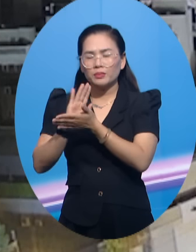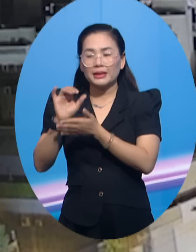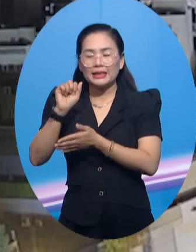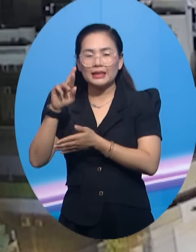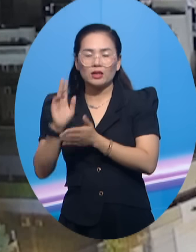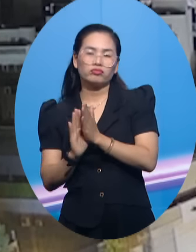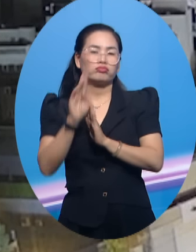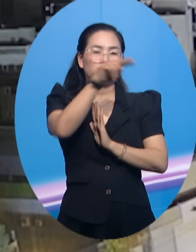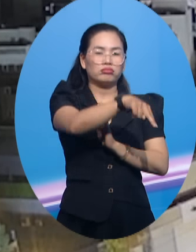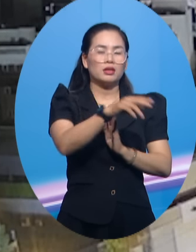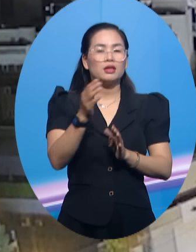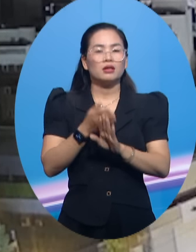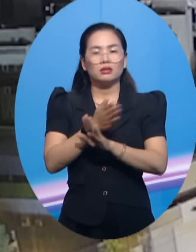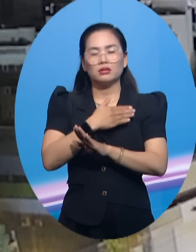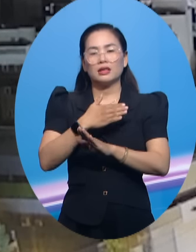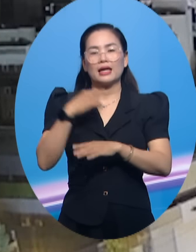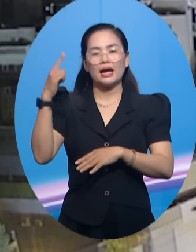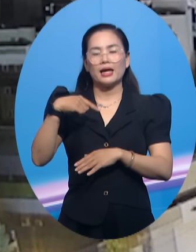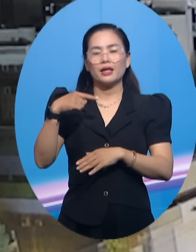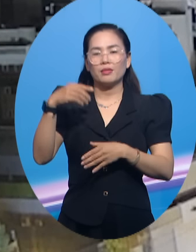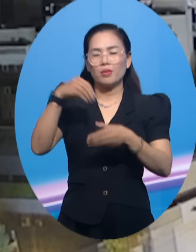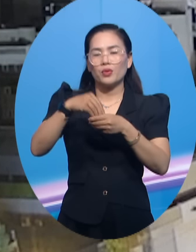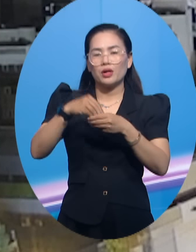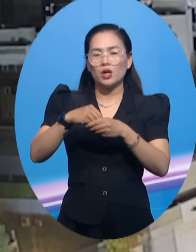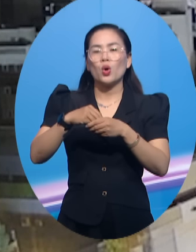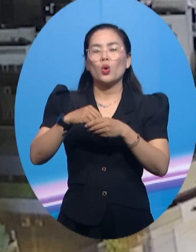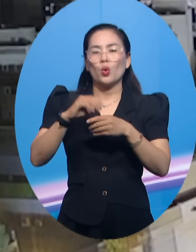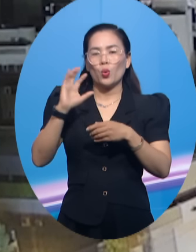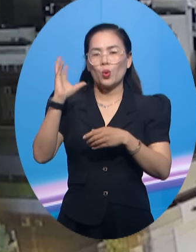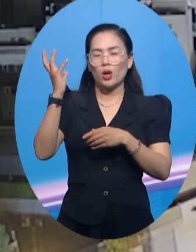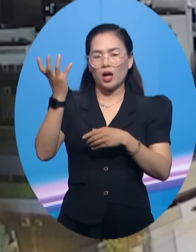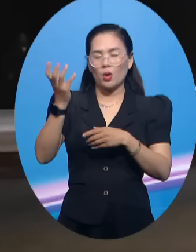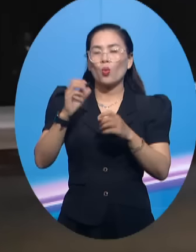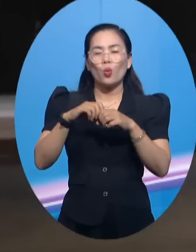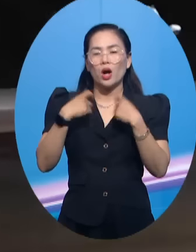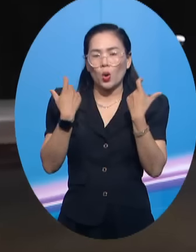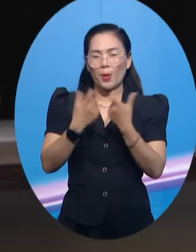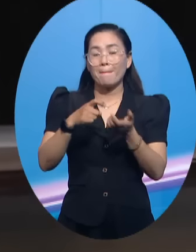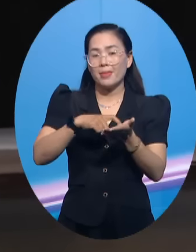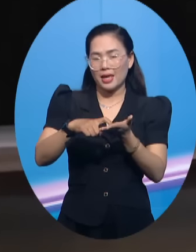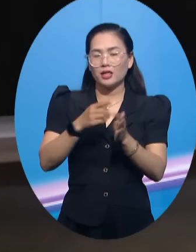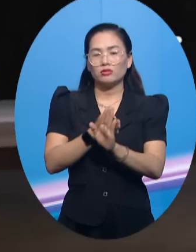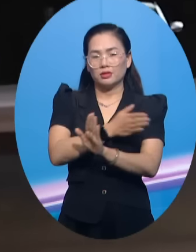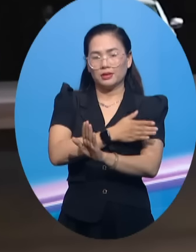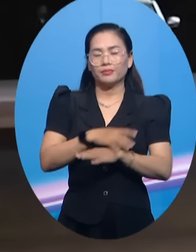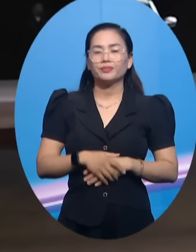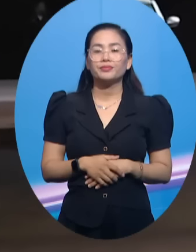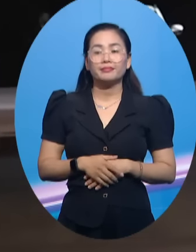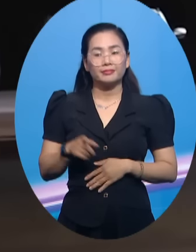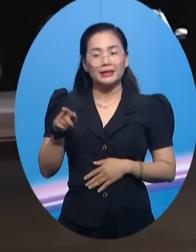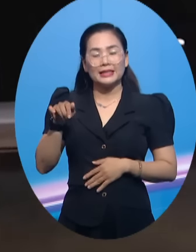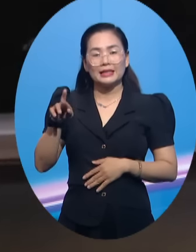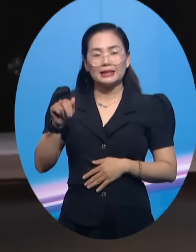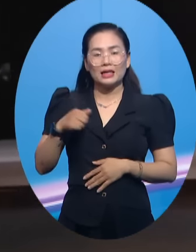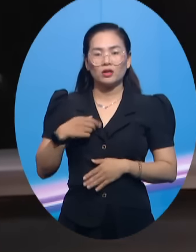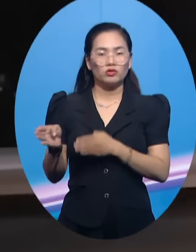và có thể tập kích trước ngày bầu cử Tổng thống Mỹ. Trong khi đó, hãng tin CNN trích lời một quan chức Israel rằng nước này đã ở trong